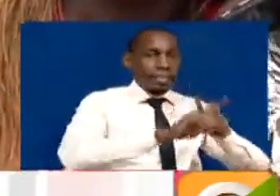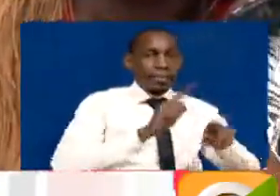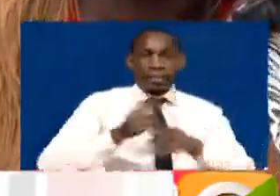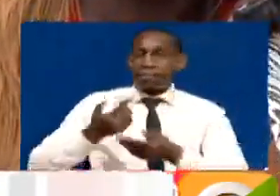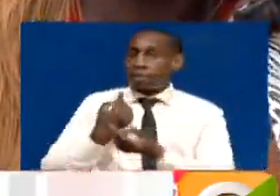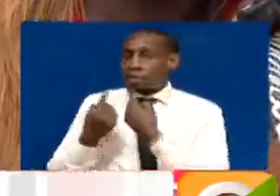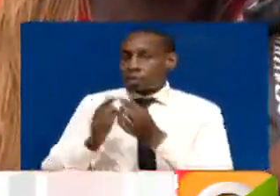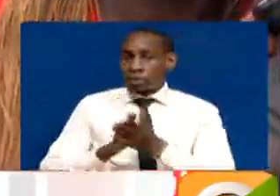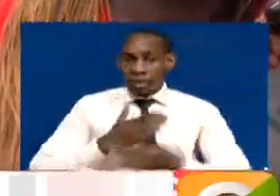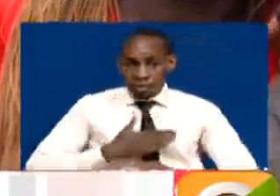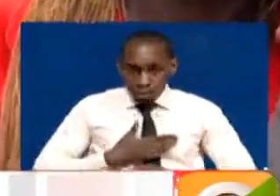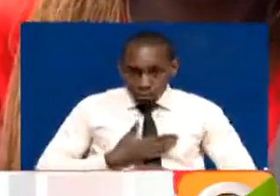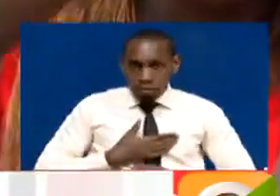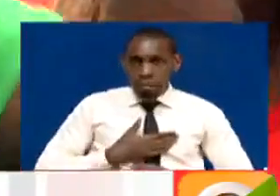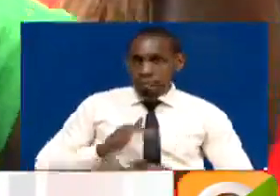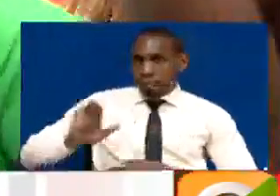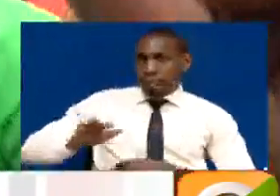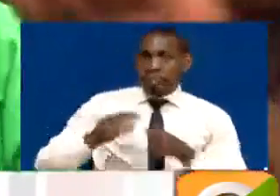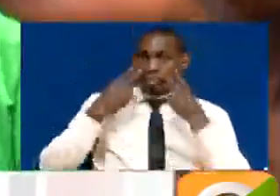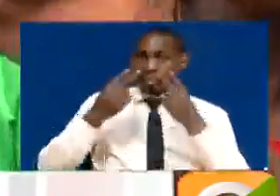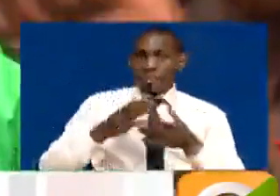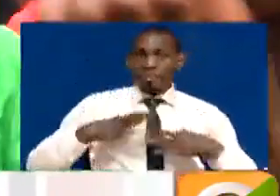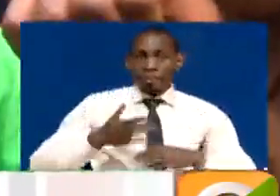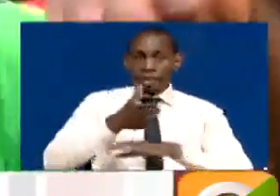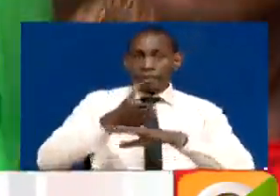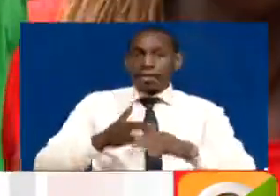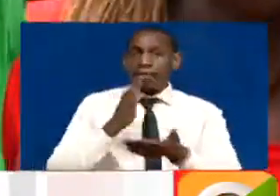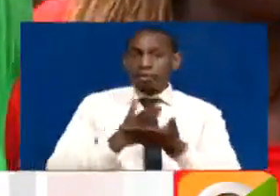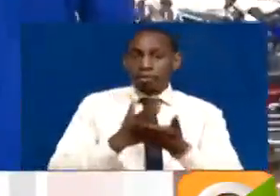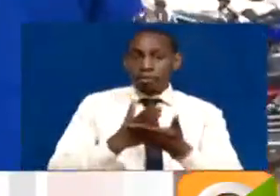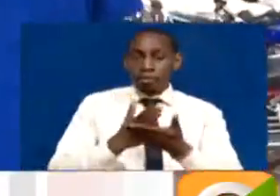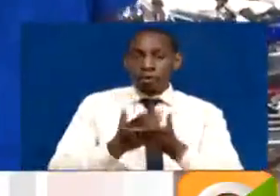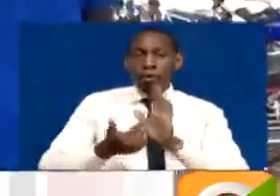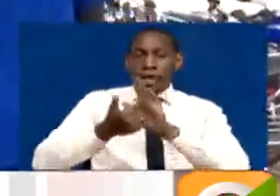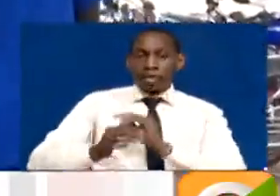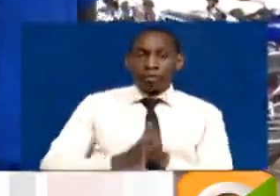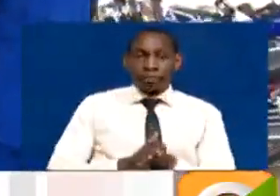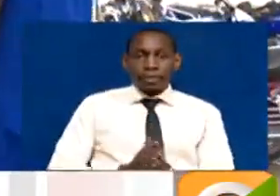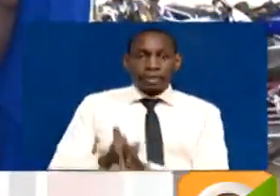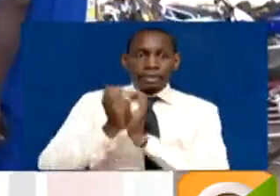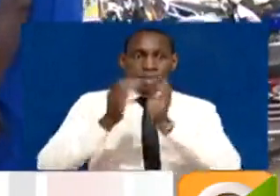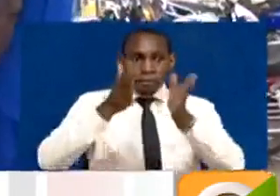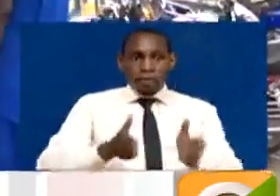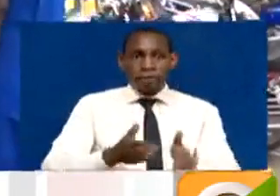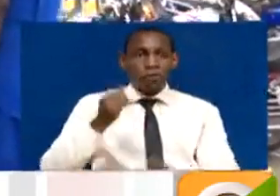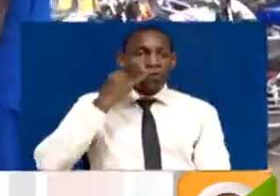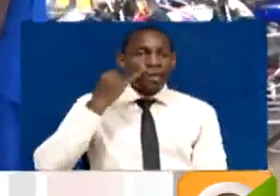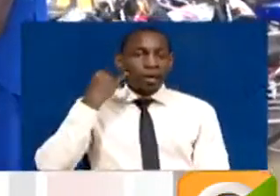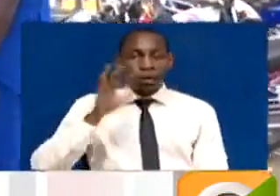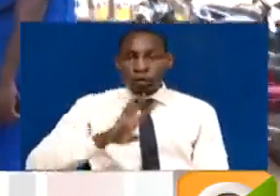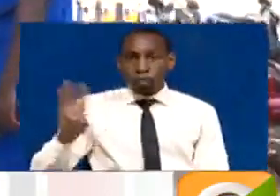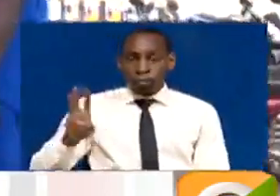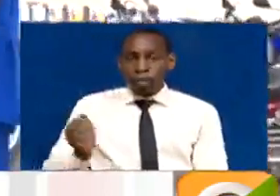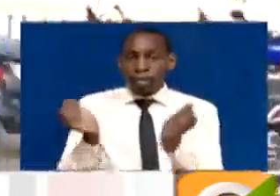Tukiongea na mheshimiwa Nzuki hapa kando. Tumeona wakitoka na visu kabisa, wamezieka juu. Maafisa usalama kutoka eneo la Nakuru